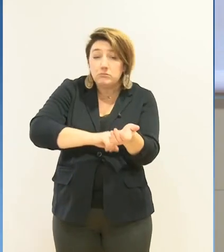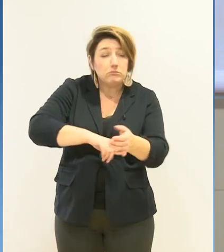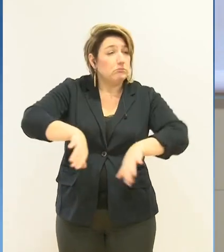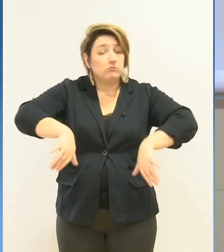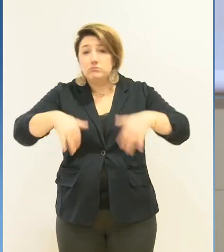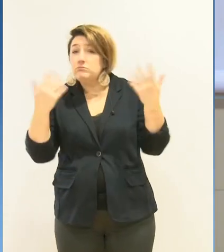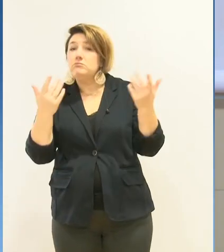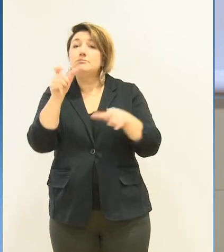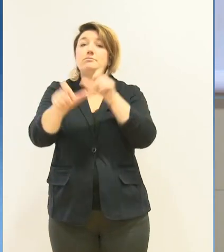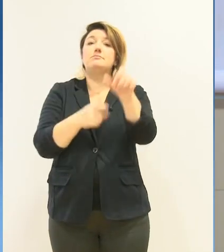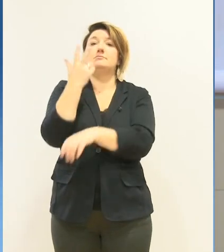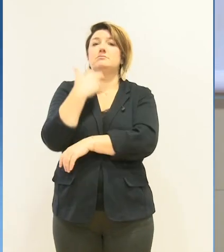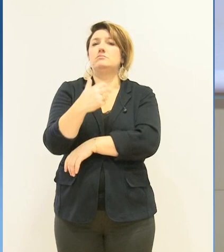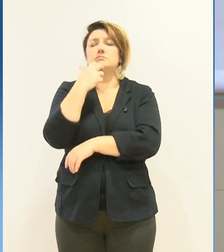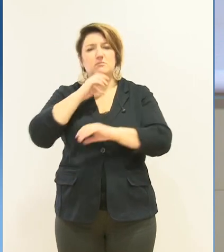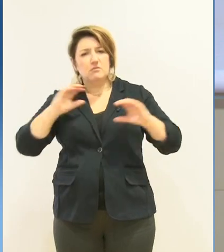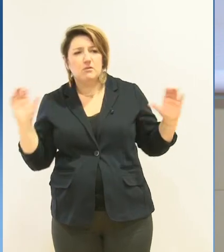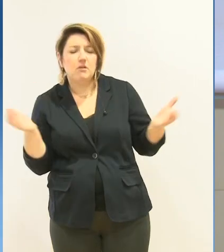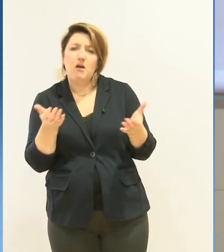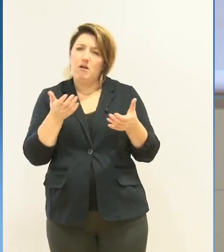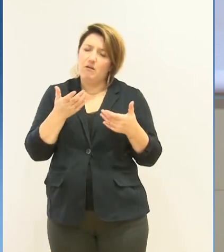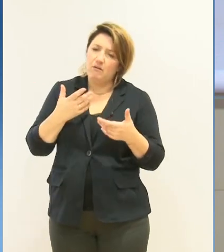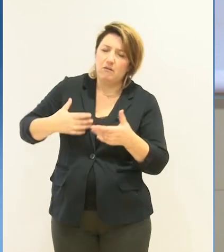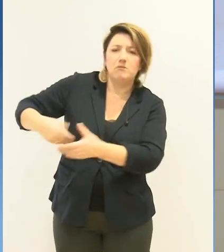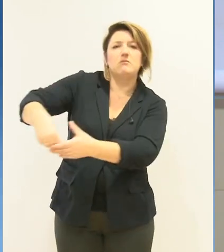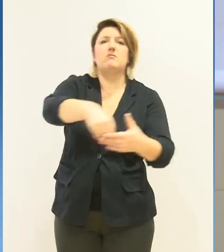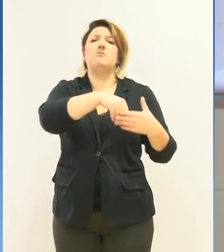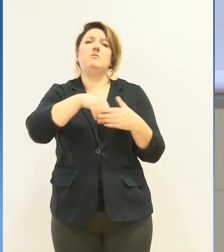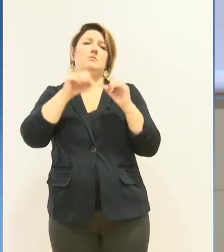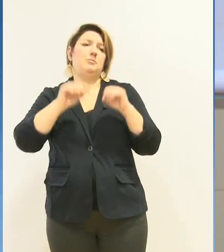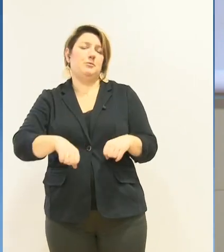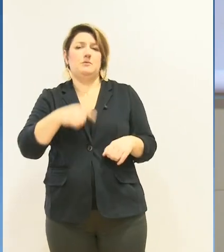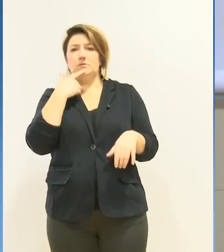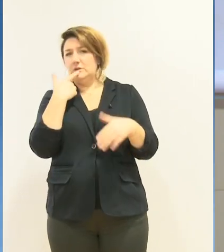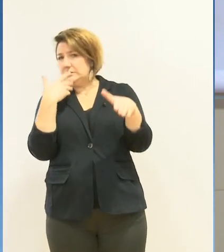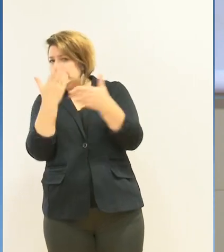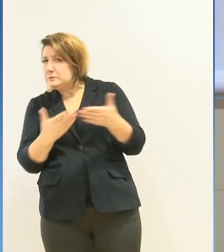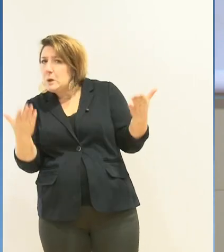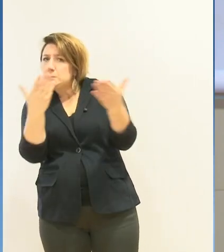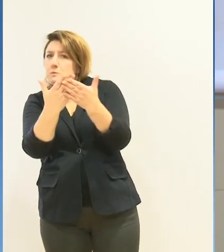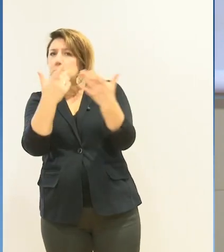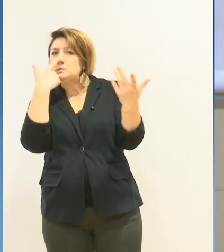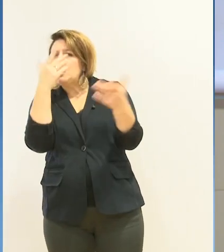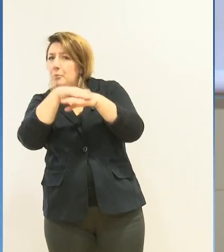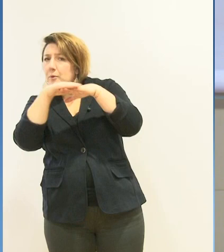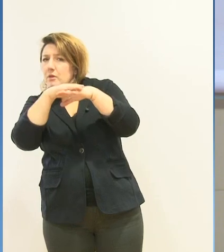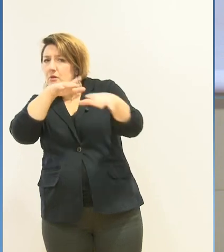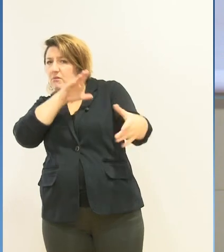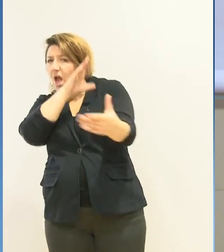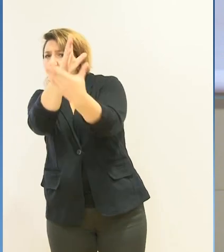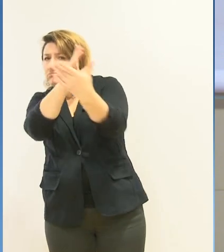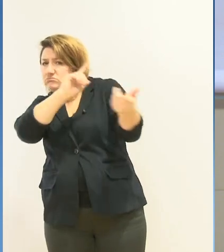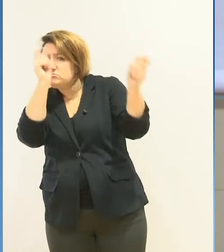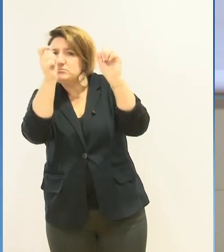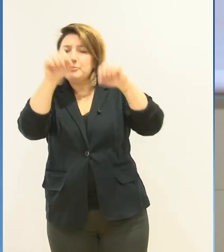citoyens rassemblés la possibilité d'accélérer ou de changer le cours de l'histoire de revenir sur une décision adoptée